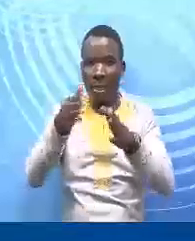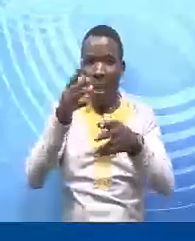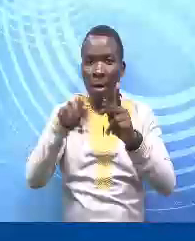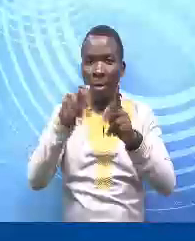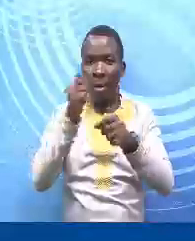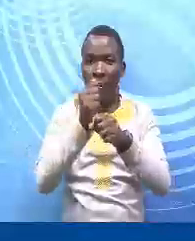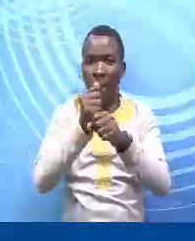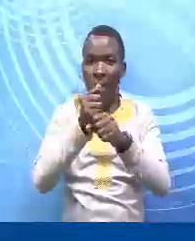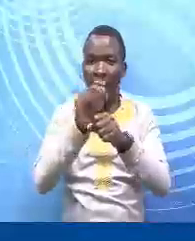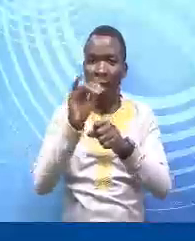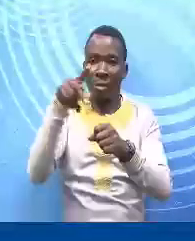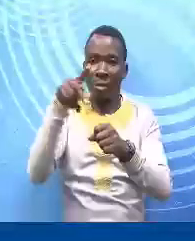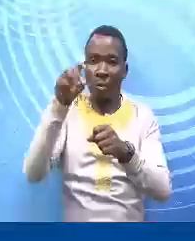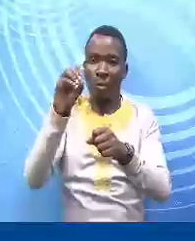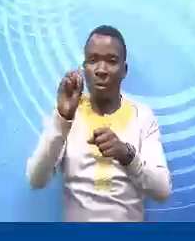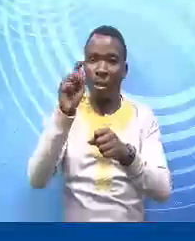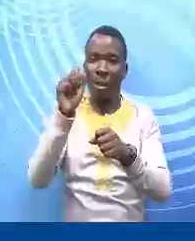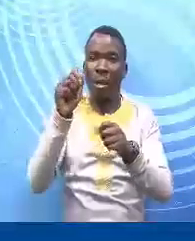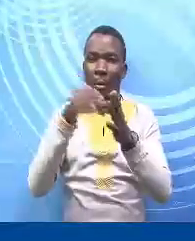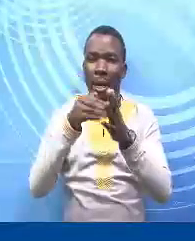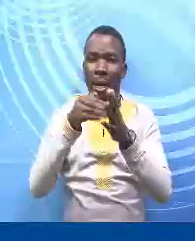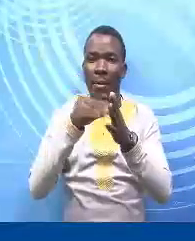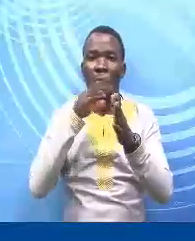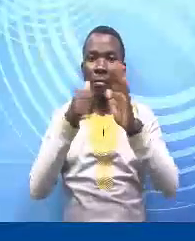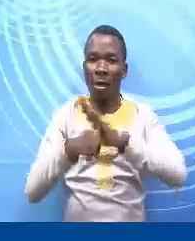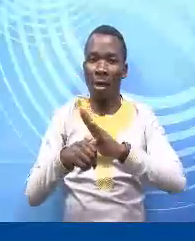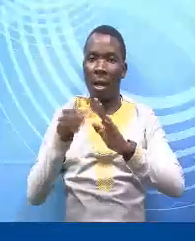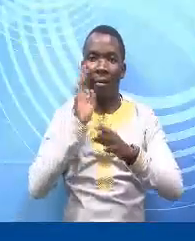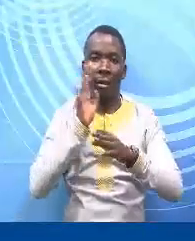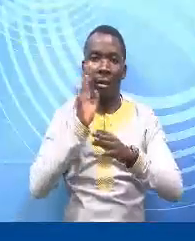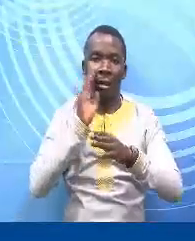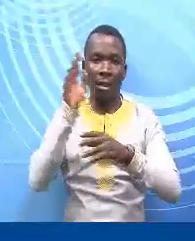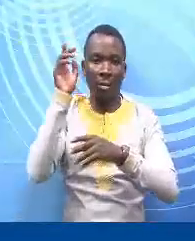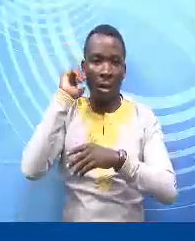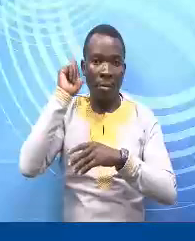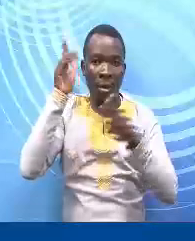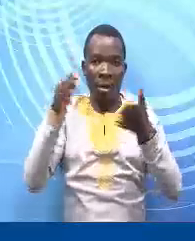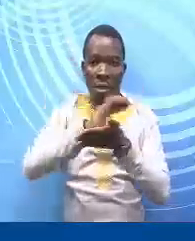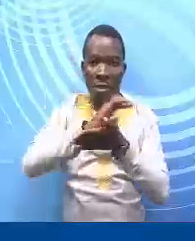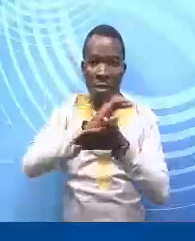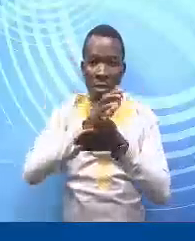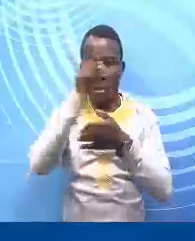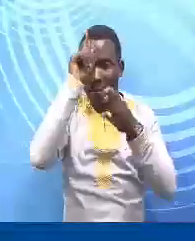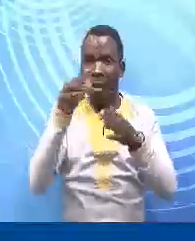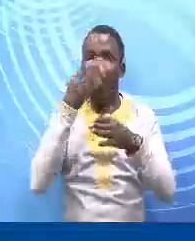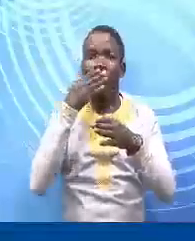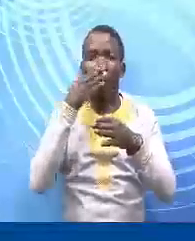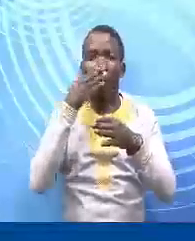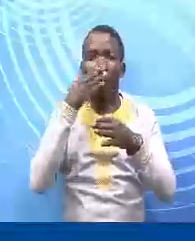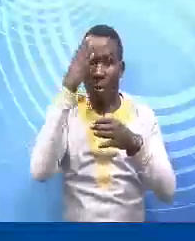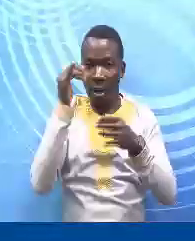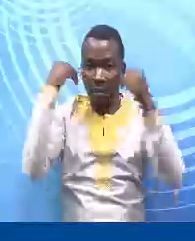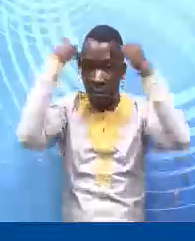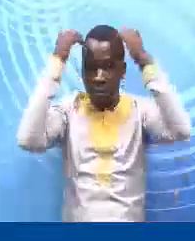nabo babangamiye n'umugabo ubahutira yitwaje ko ngo ari maneko gatsata. Umuturage aratabaza kubwo guhozwa ku